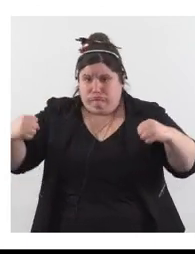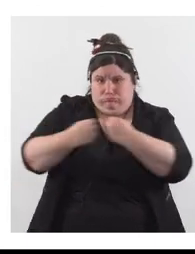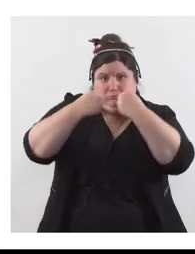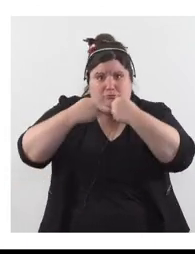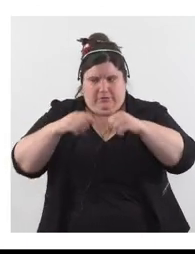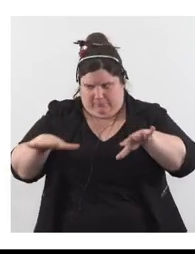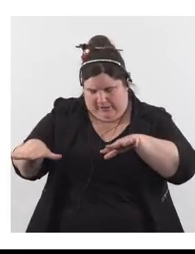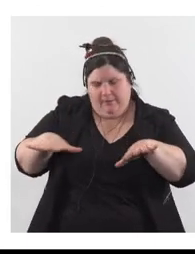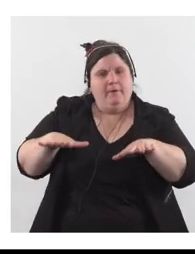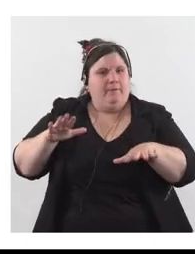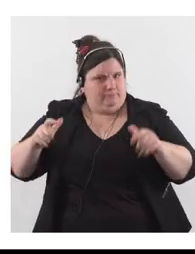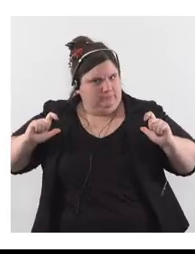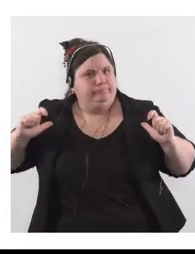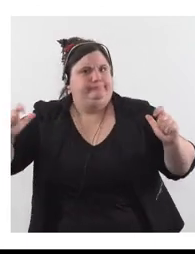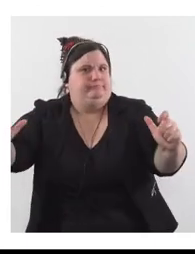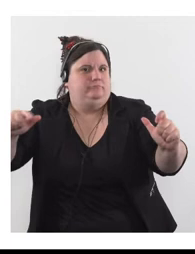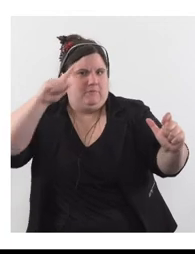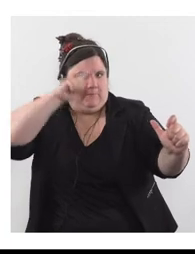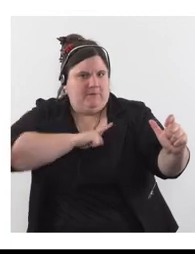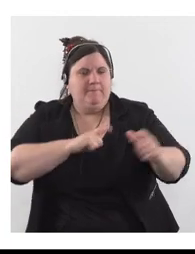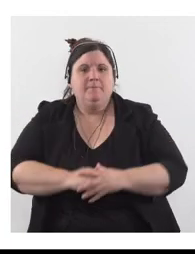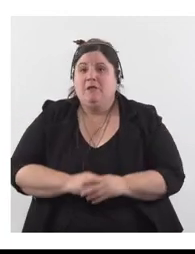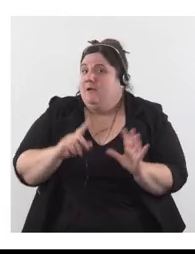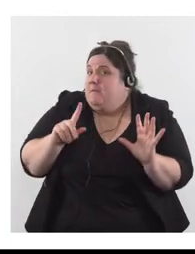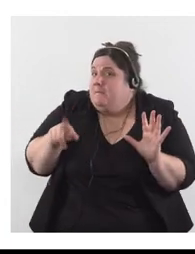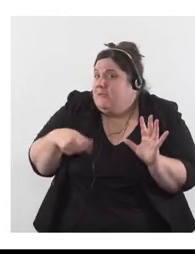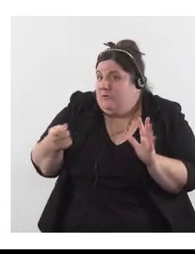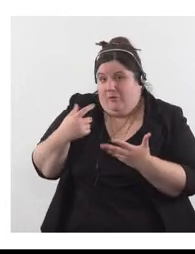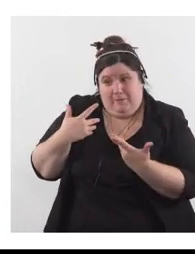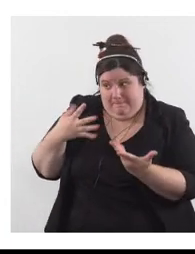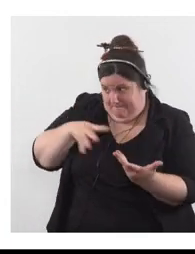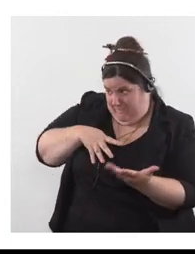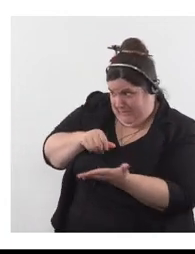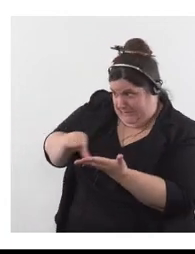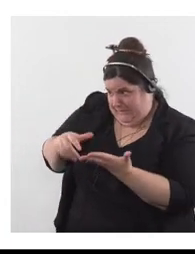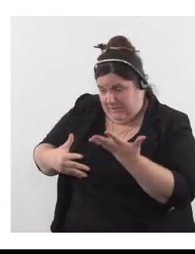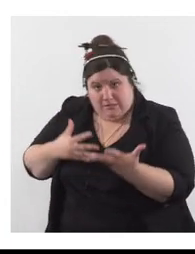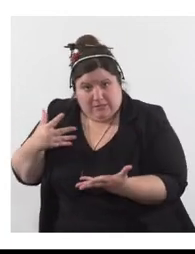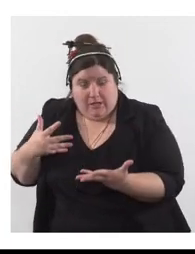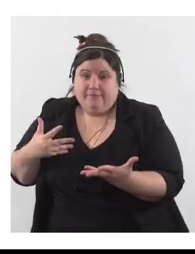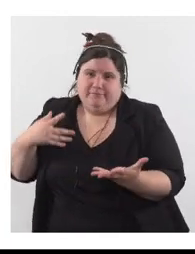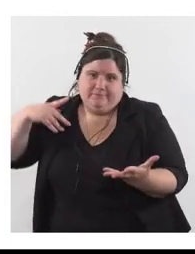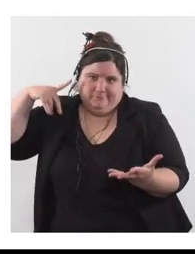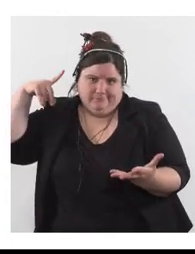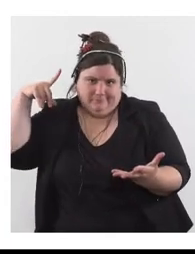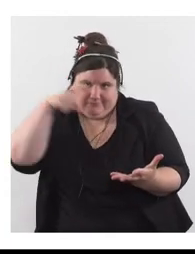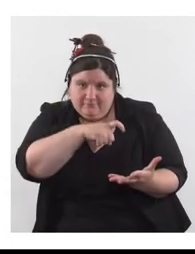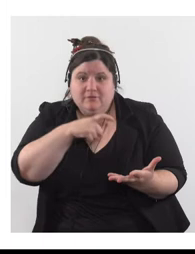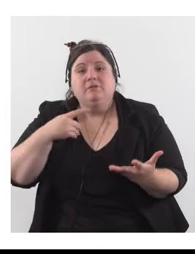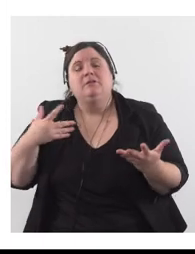problème d'accès à la justice. L'accès à l'aide juridique, le seuil est tellement bas en Belgique qu'il est très, très